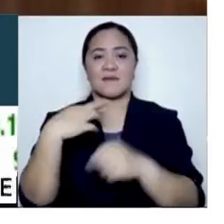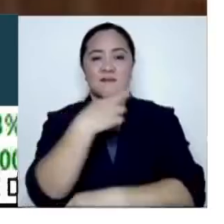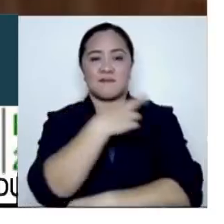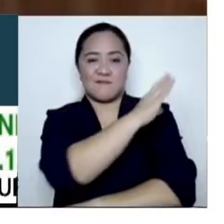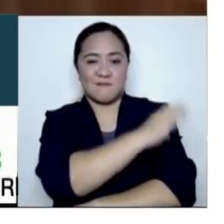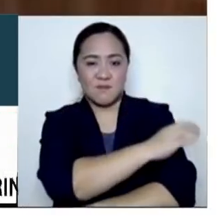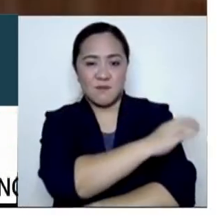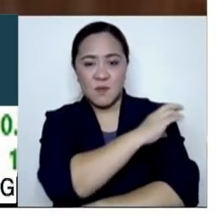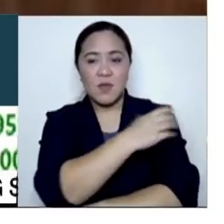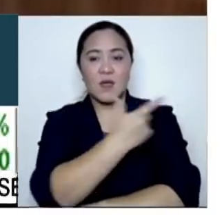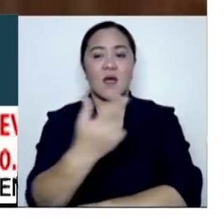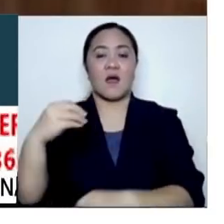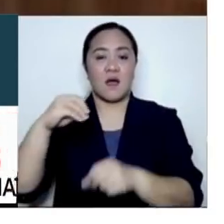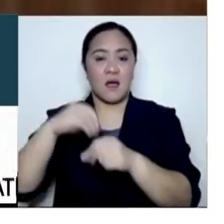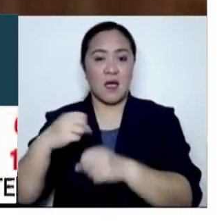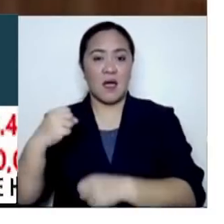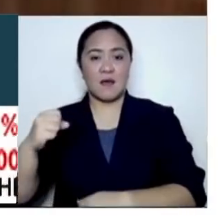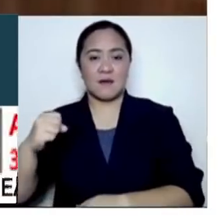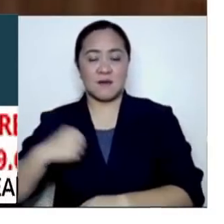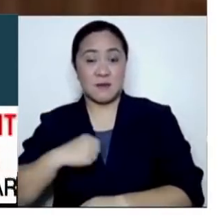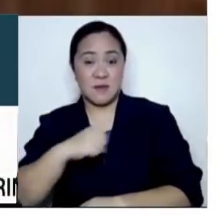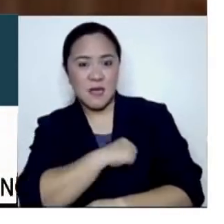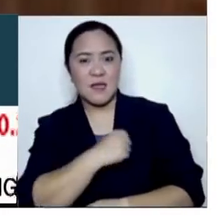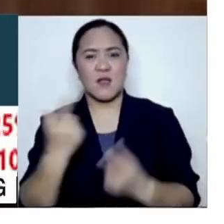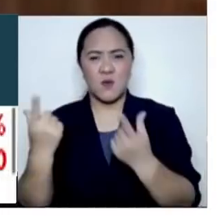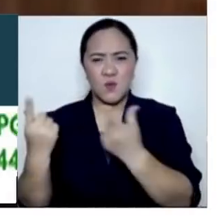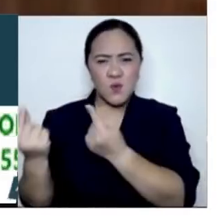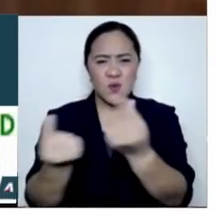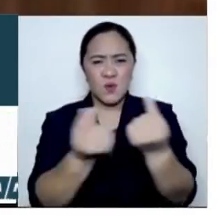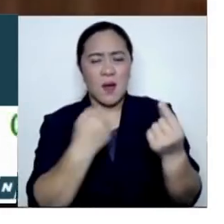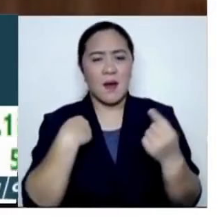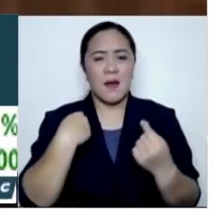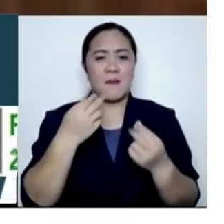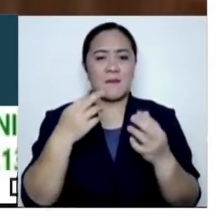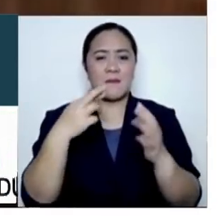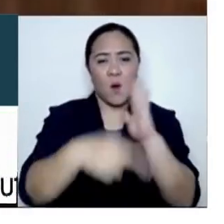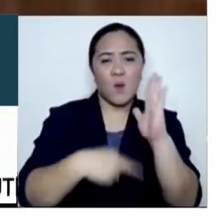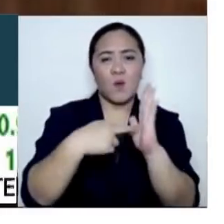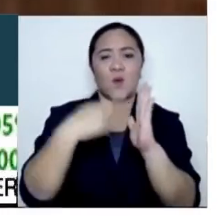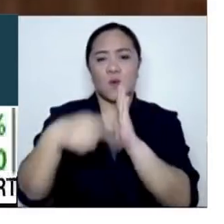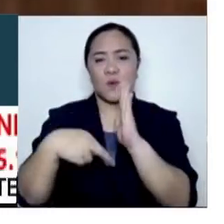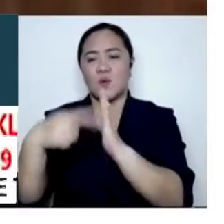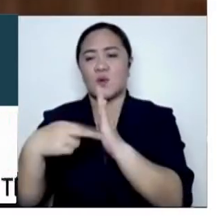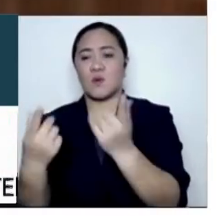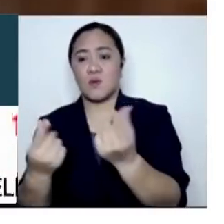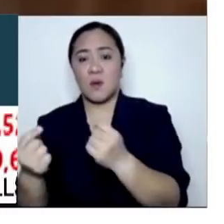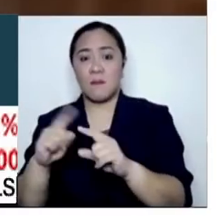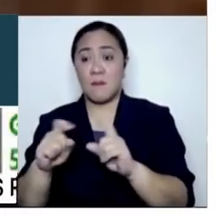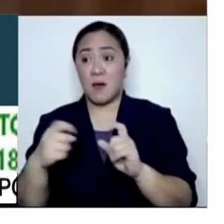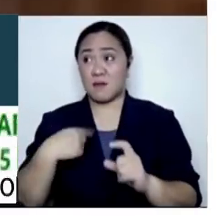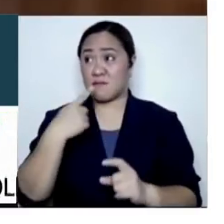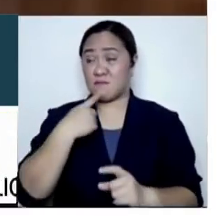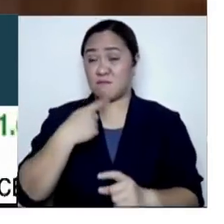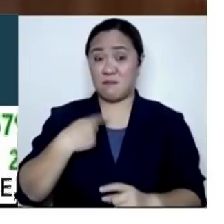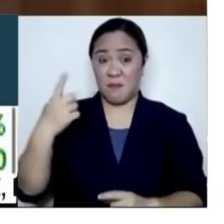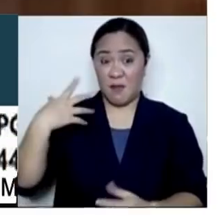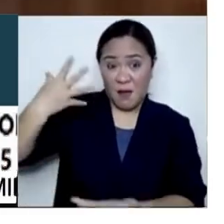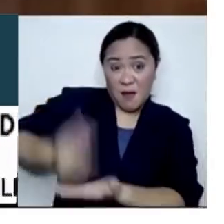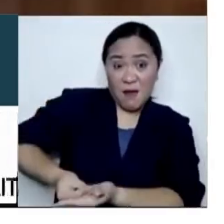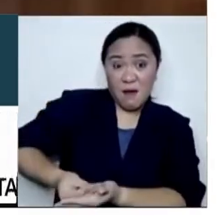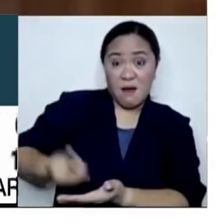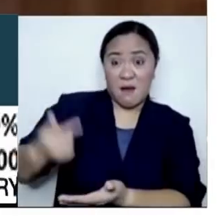work in the Senate. Do you think yung mga accusations ng Pangulo na sinasabi, naninako ko raw, sa uli ko raw, do you think